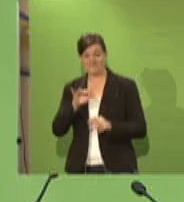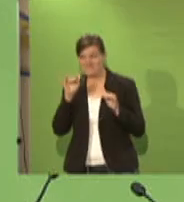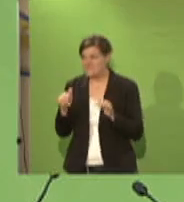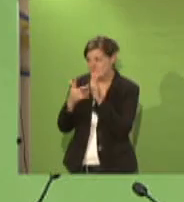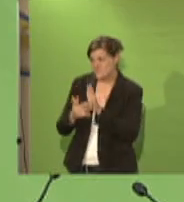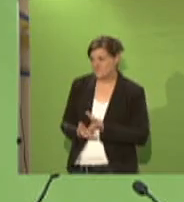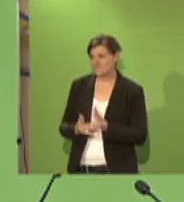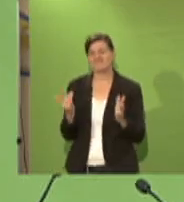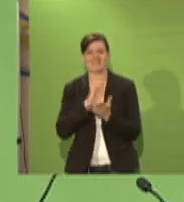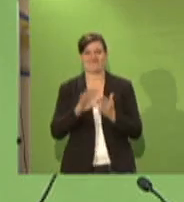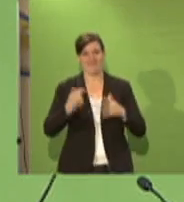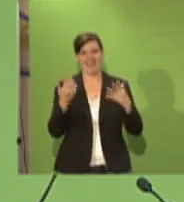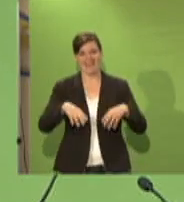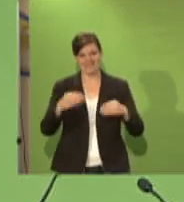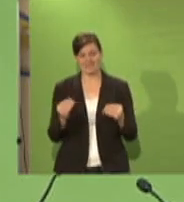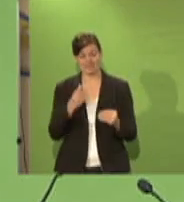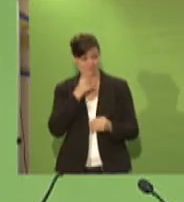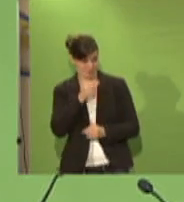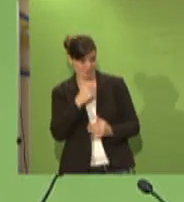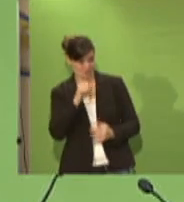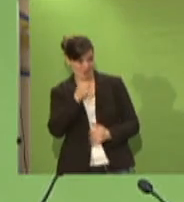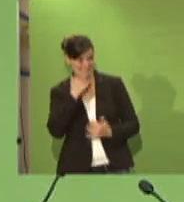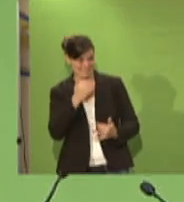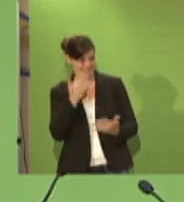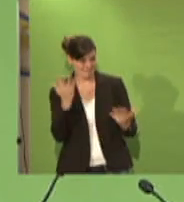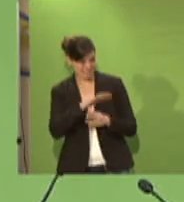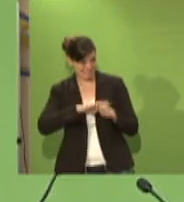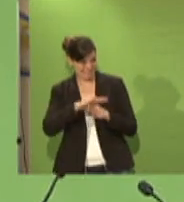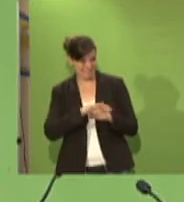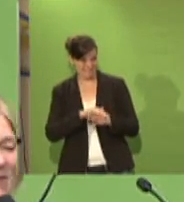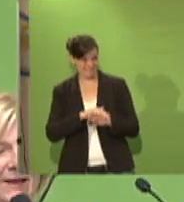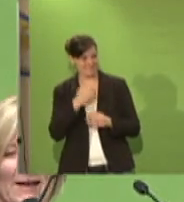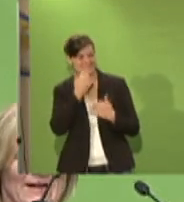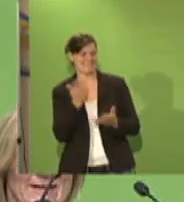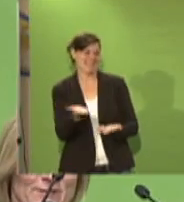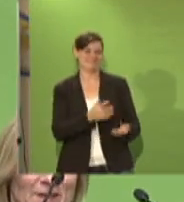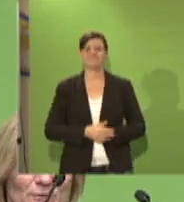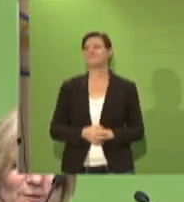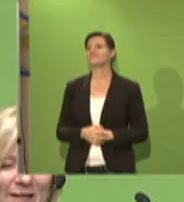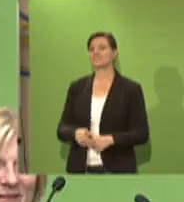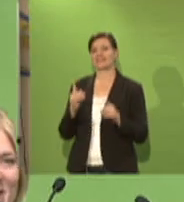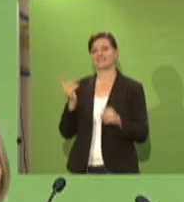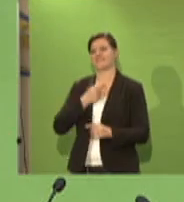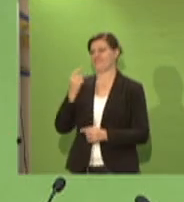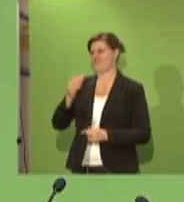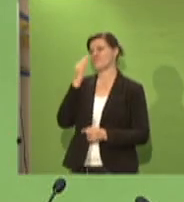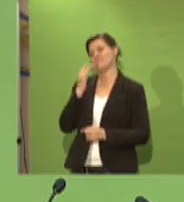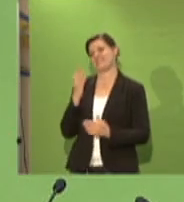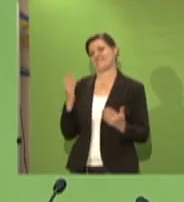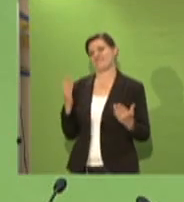mal an. Oder wolltest du zuerst erzählen, was wir denen überreichen? Ne? Genau. Dann erzähl doch erstmal kurz. Also wir haben uns überlegt, dass